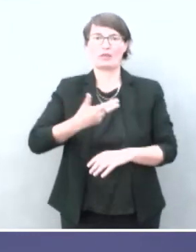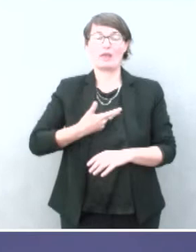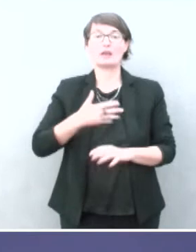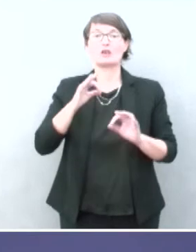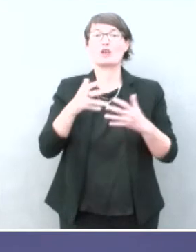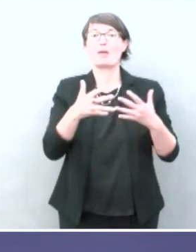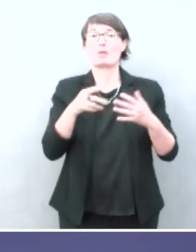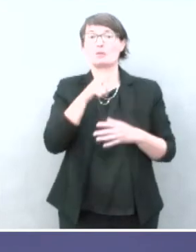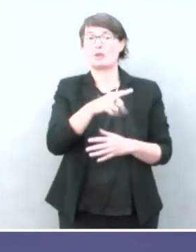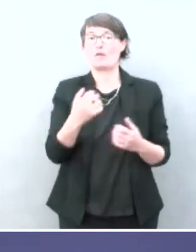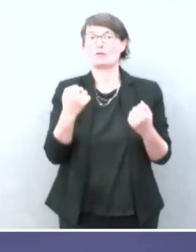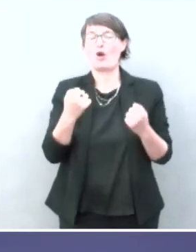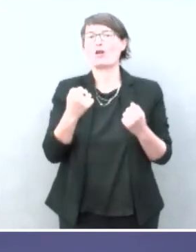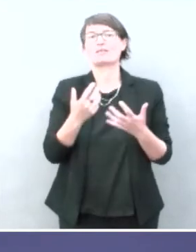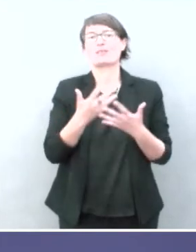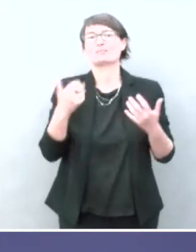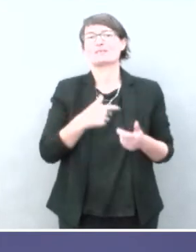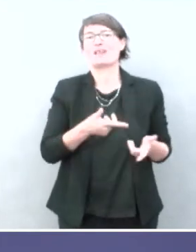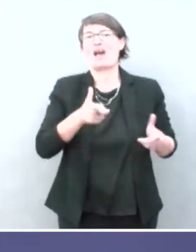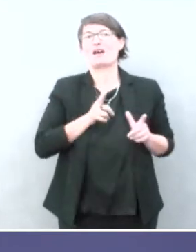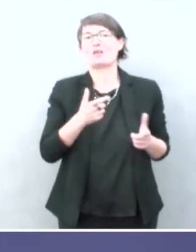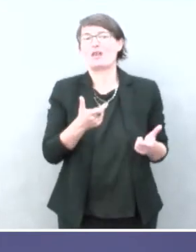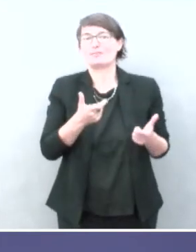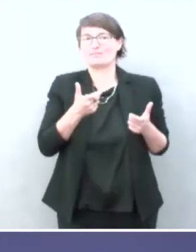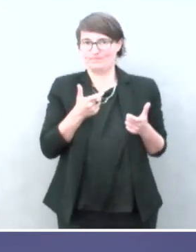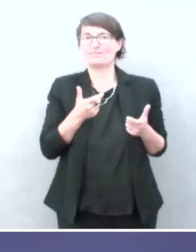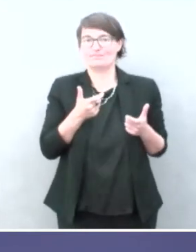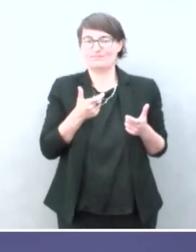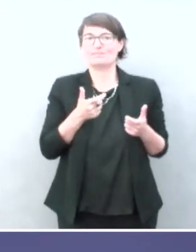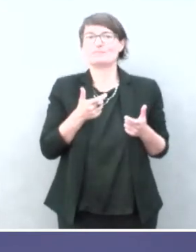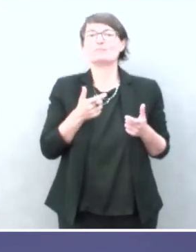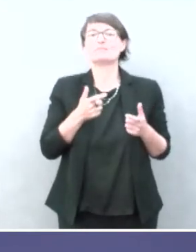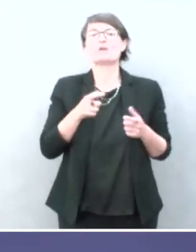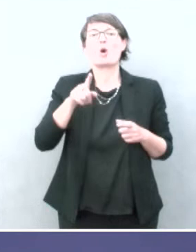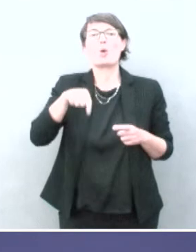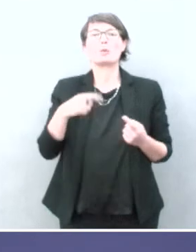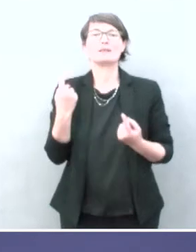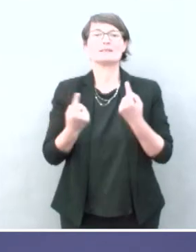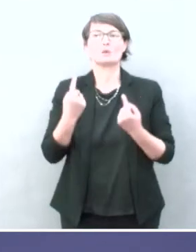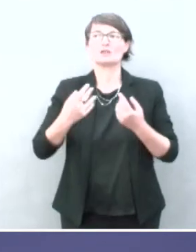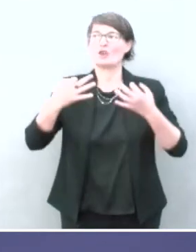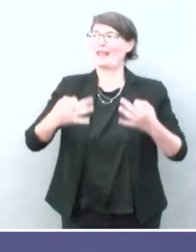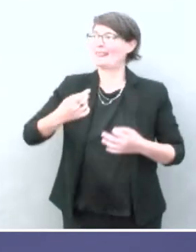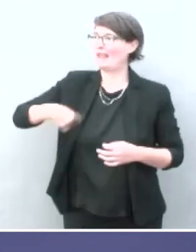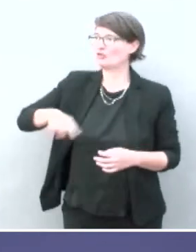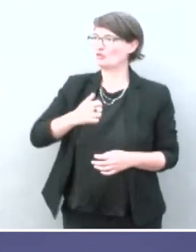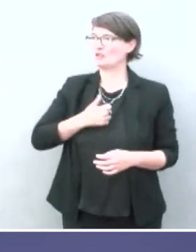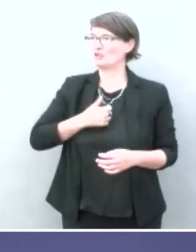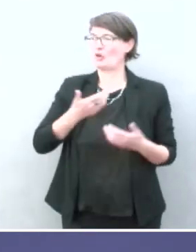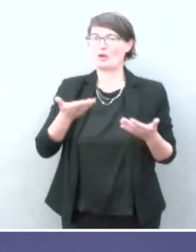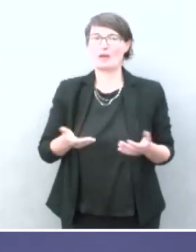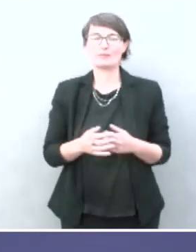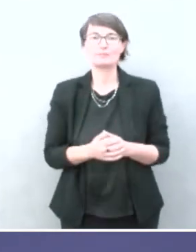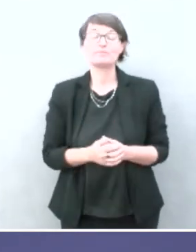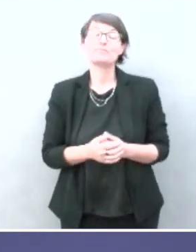condizionano pesantemente le decisioni. Credo che il nuovo clima di relazioni